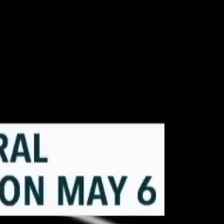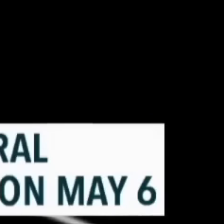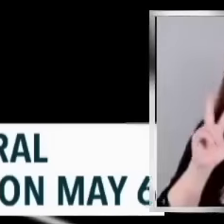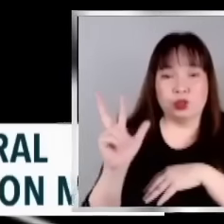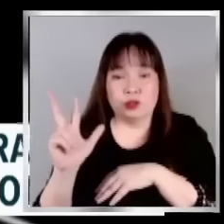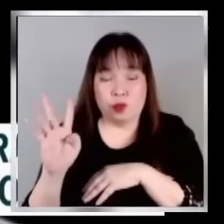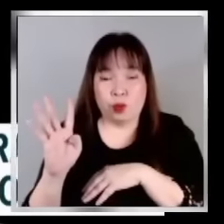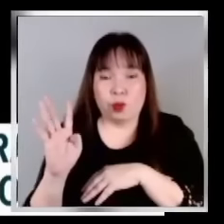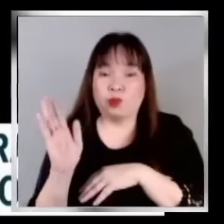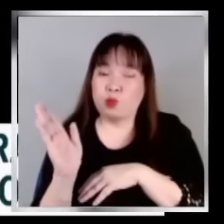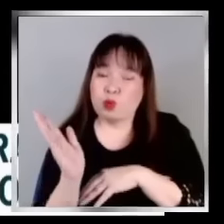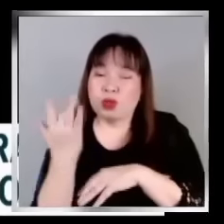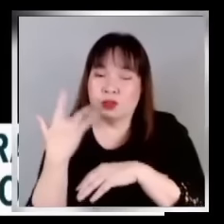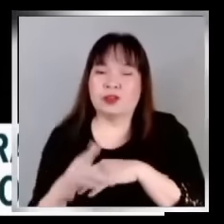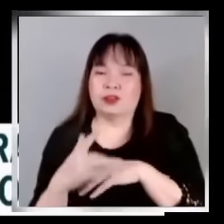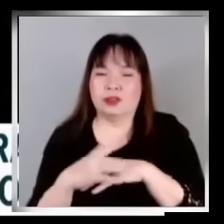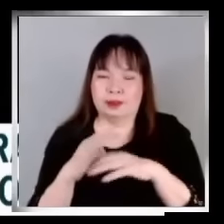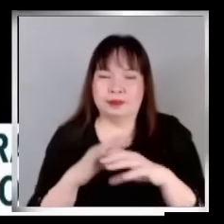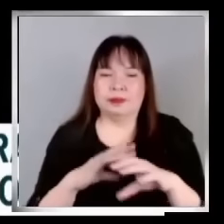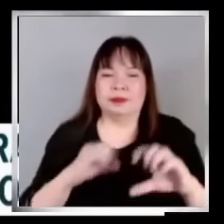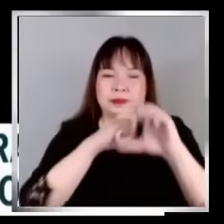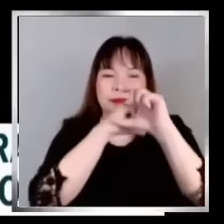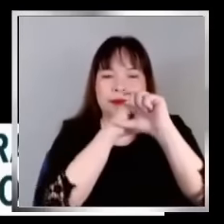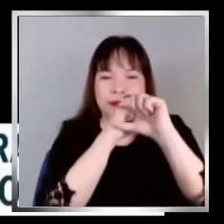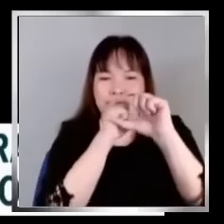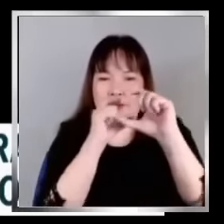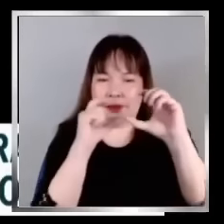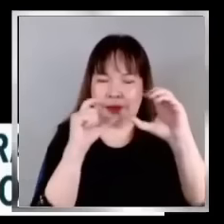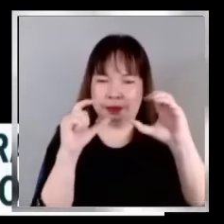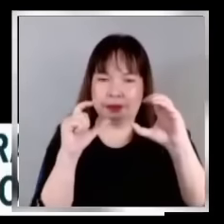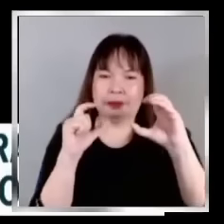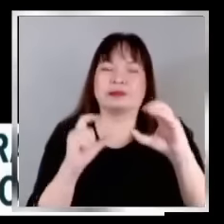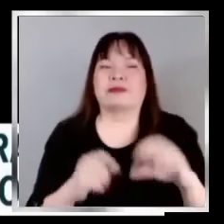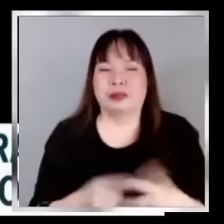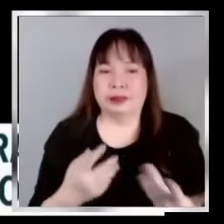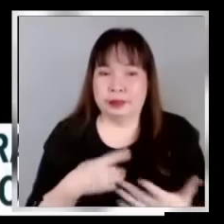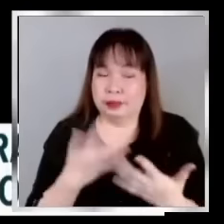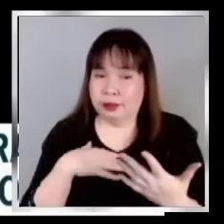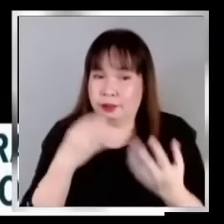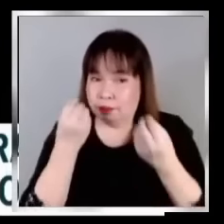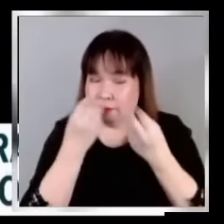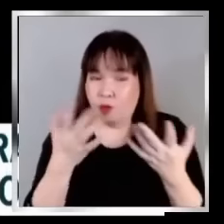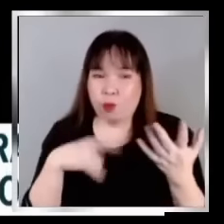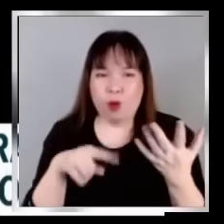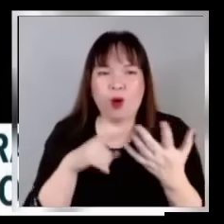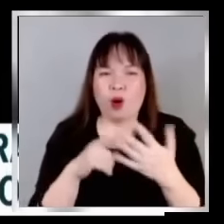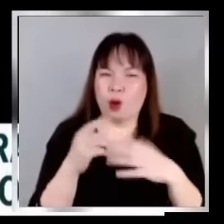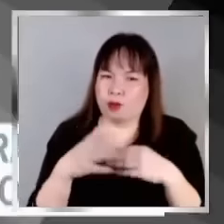po ang latest mula sa GMA Integrated News Weather Center. Maaasahan anuman ang panahon.